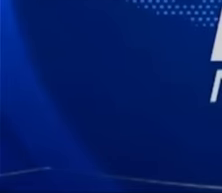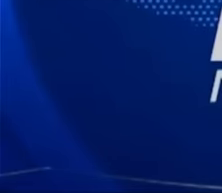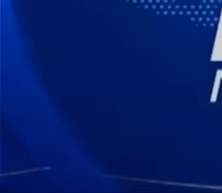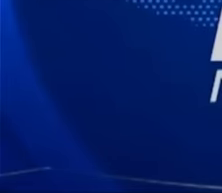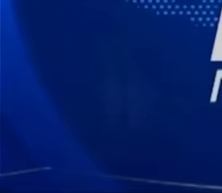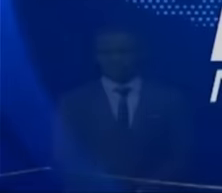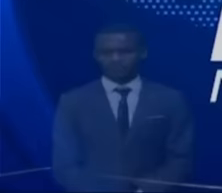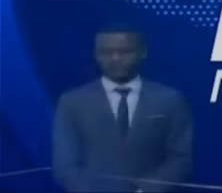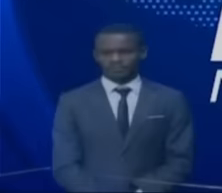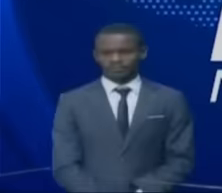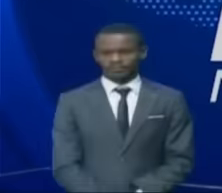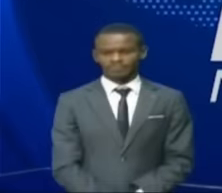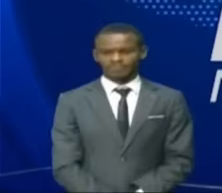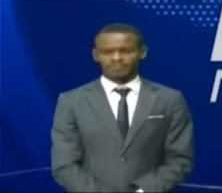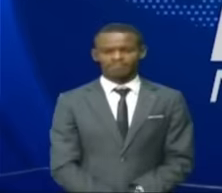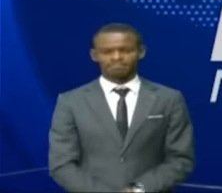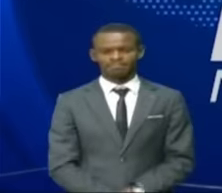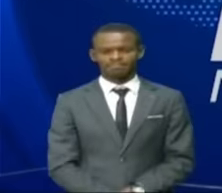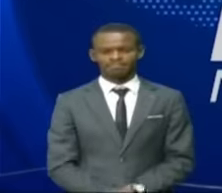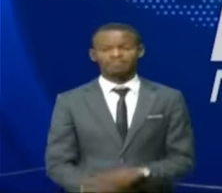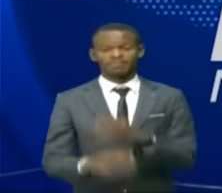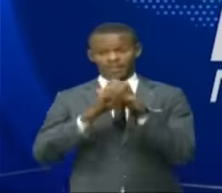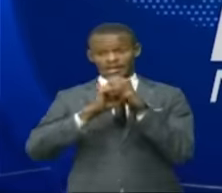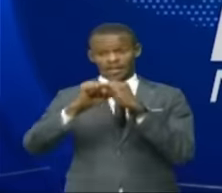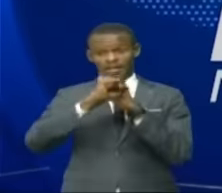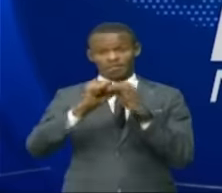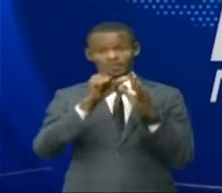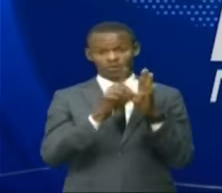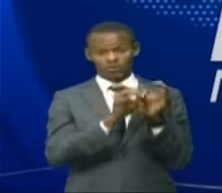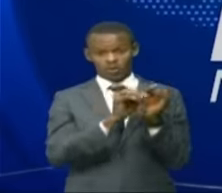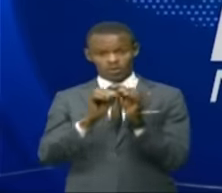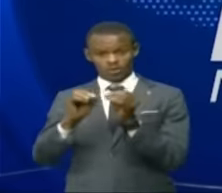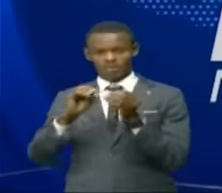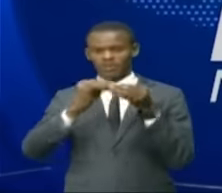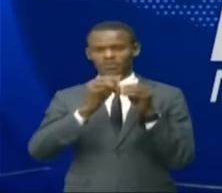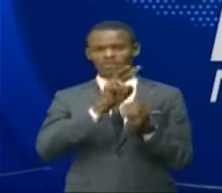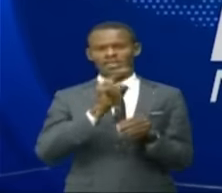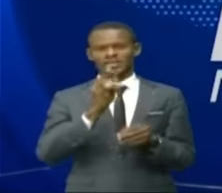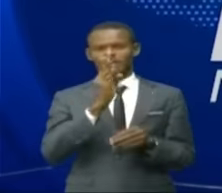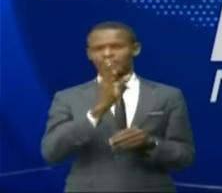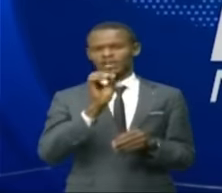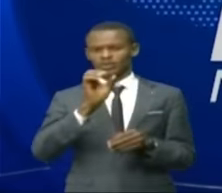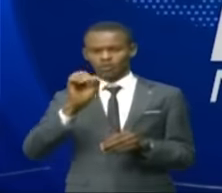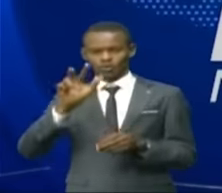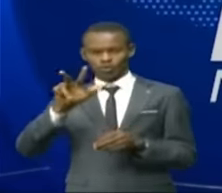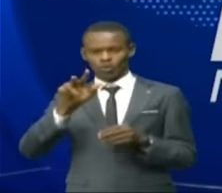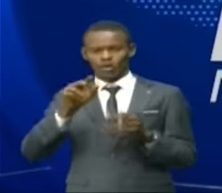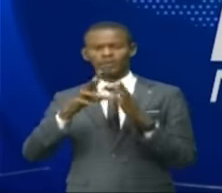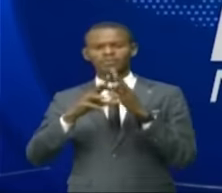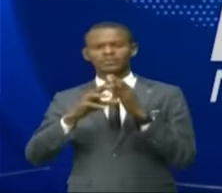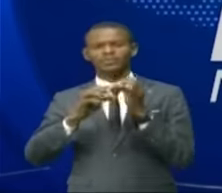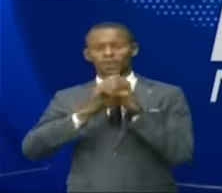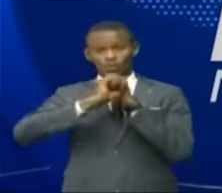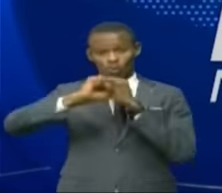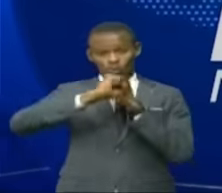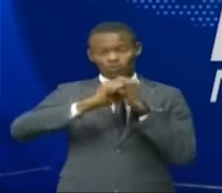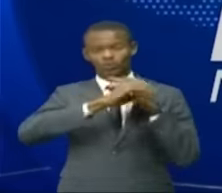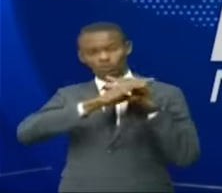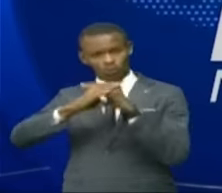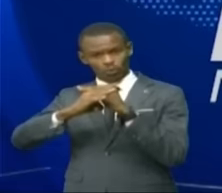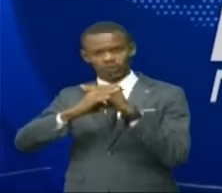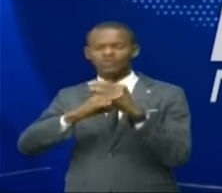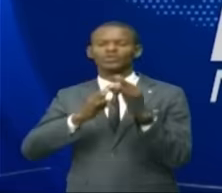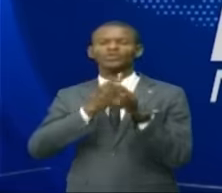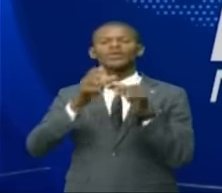22 portant protection et promotion de droits de la personne vivant avec un handicap lancée ce samedi par le premier citoyen